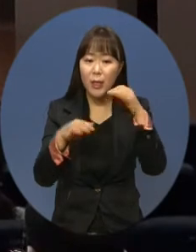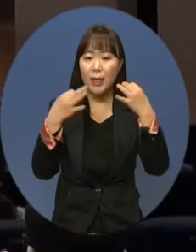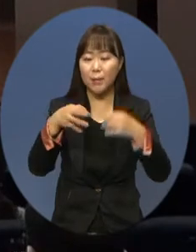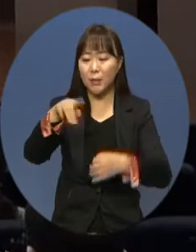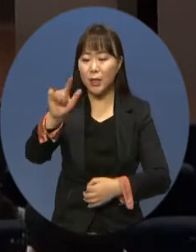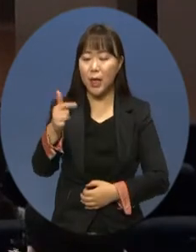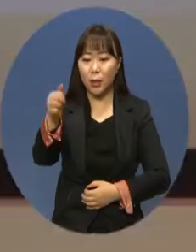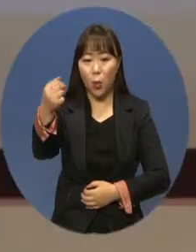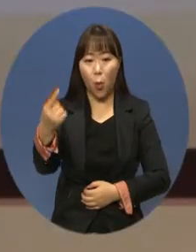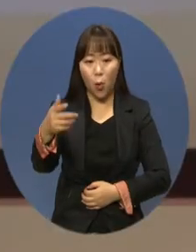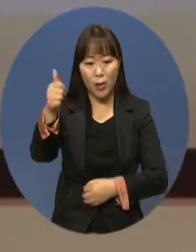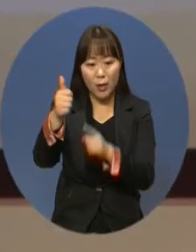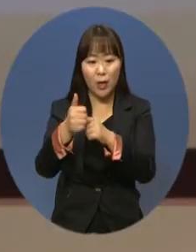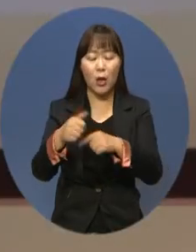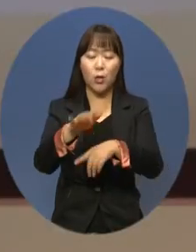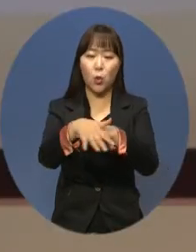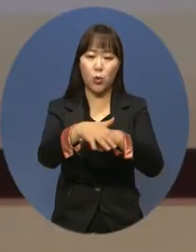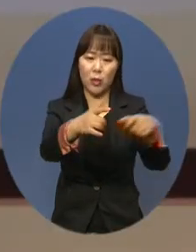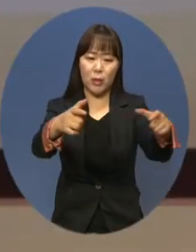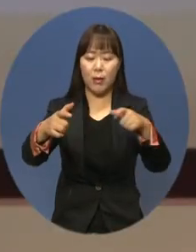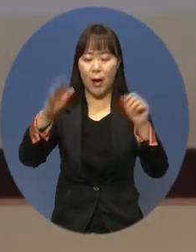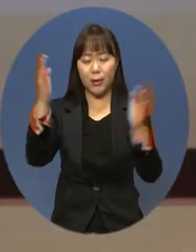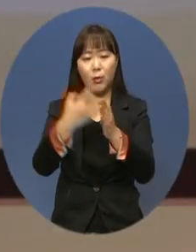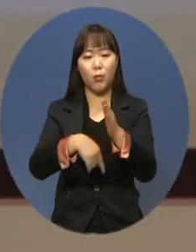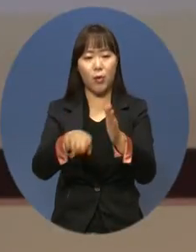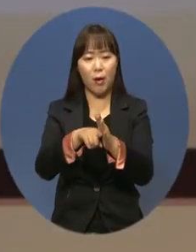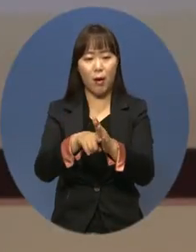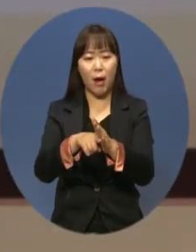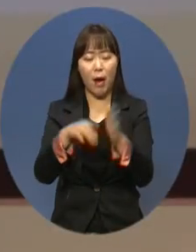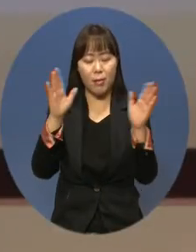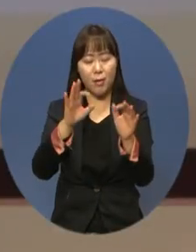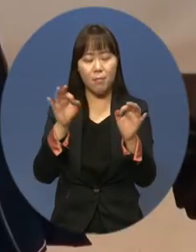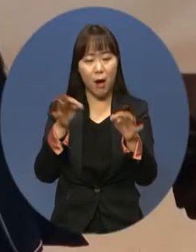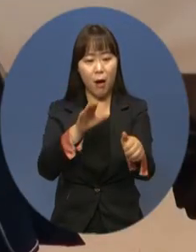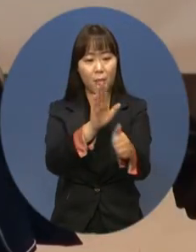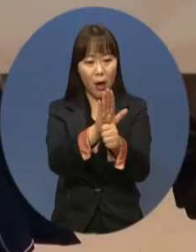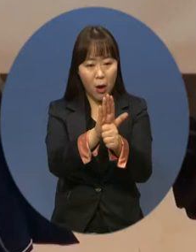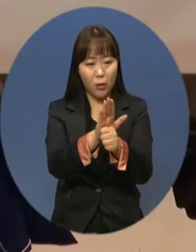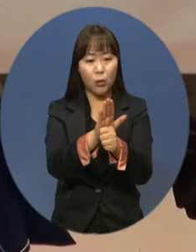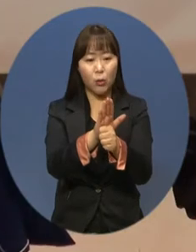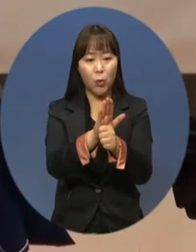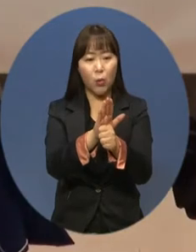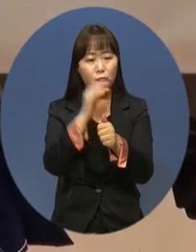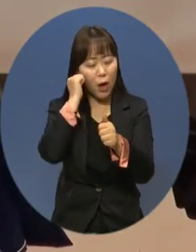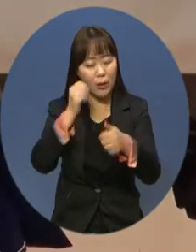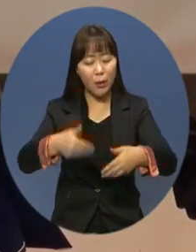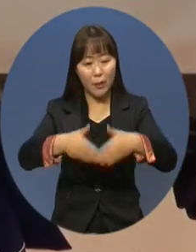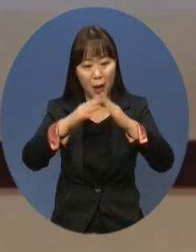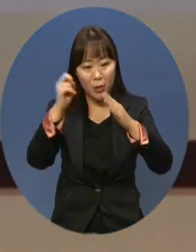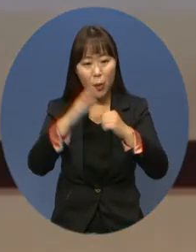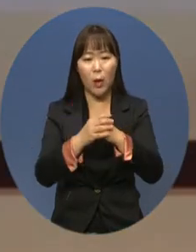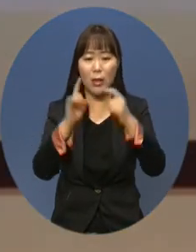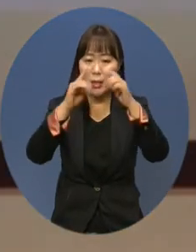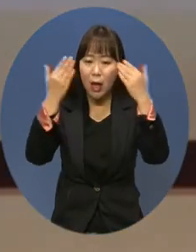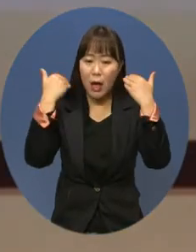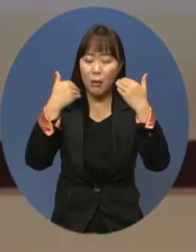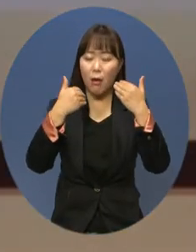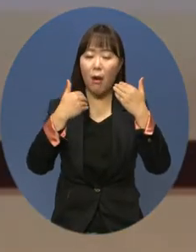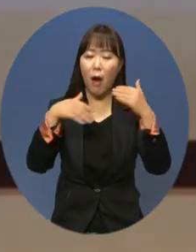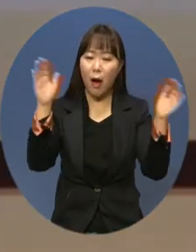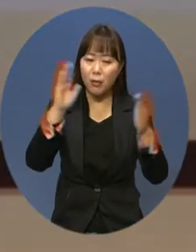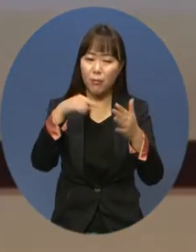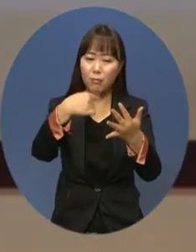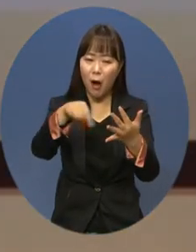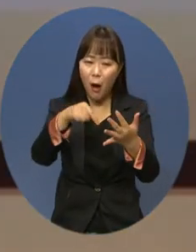회장은 농촌 지역 학생들을 위한 장학금 지원 장학 쑥 건립 지원 대학의 후학 약성을 위한